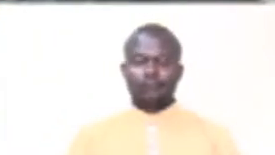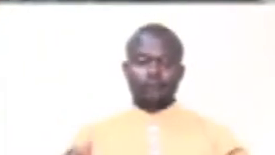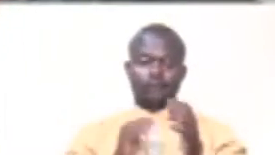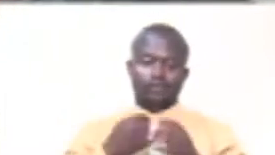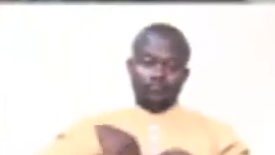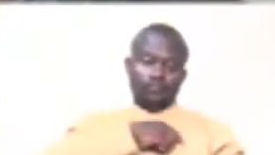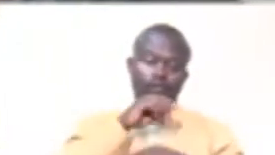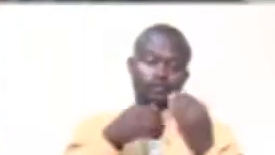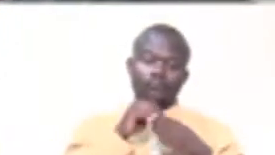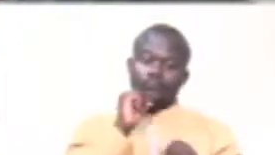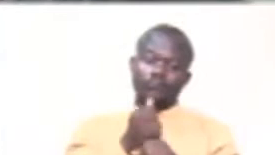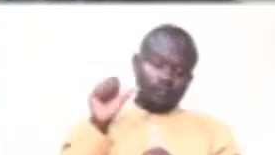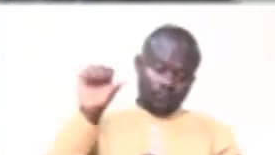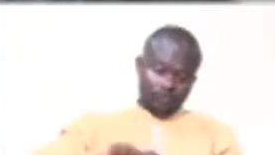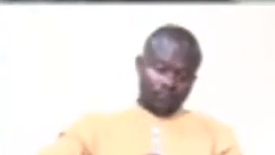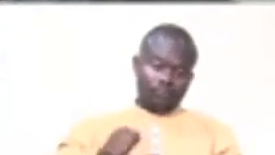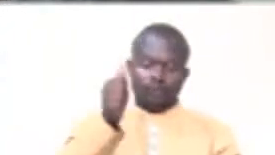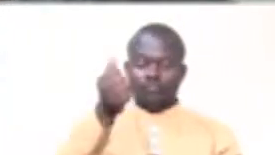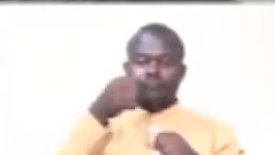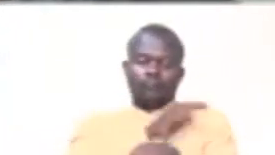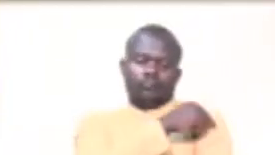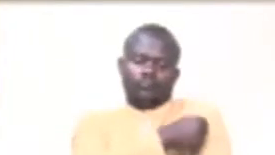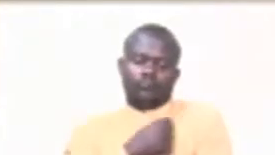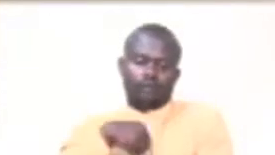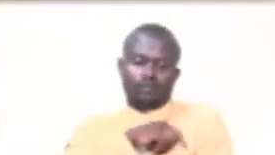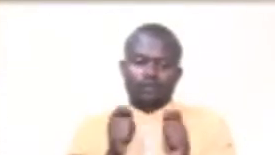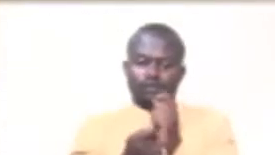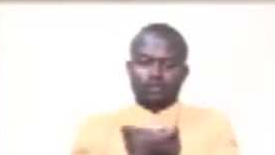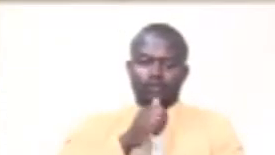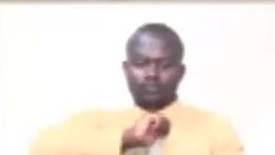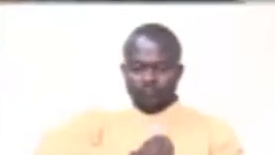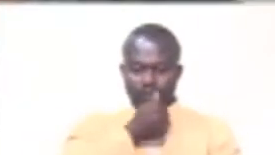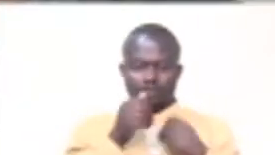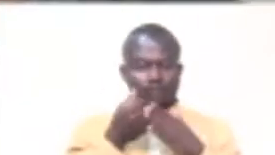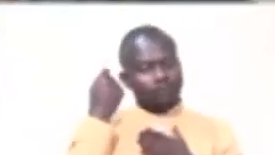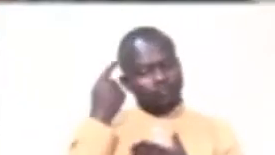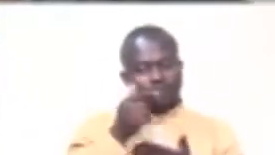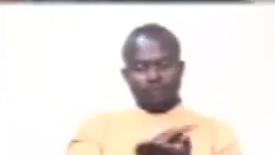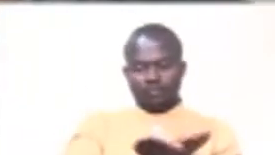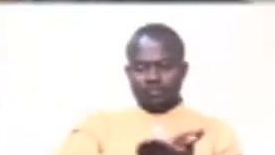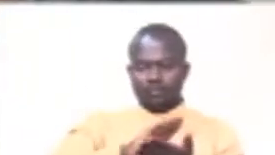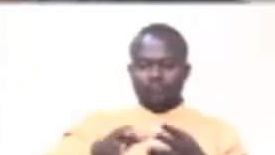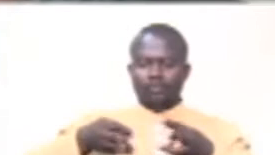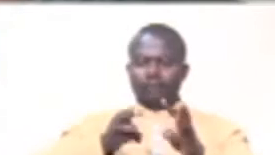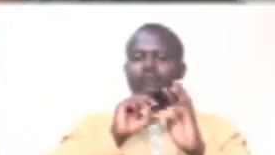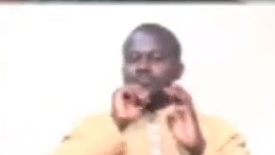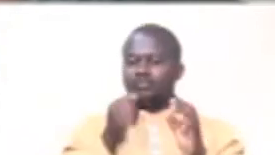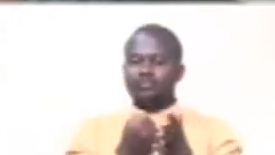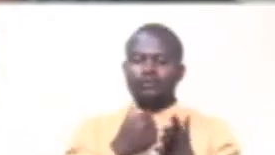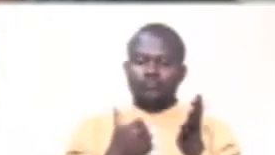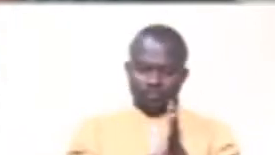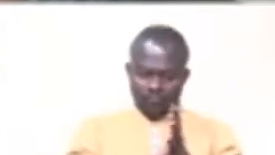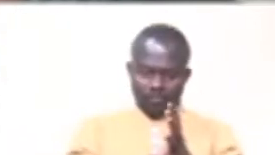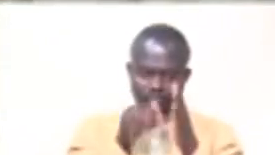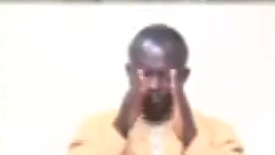natwe tutamuhemukiraho ni uko ibi bitaro tugomba kubigira ibyacu, tukabigirira isuku ku buryo nta wabihungabanya